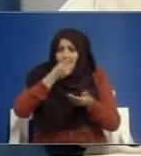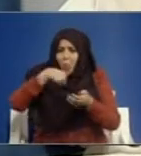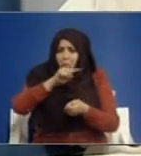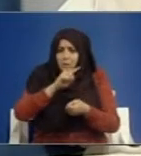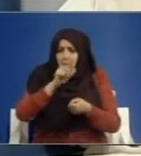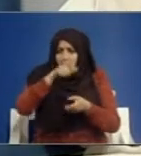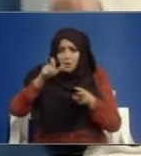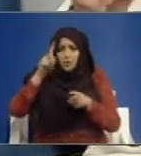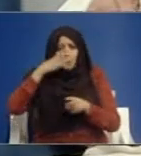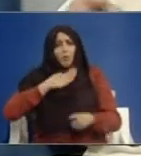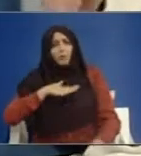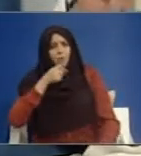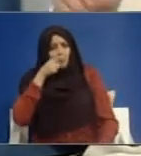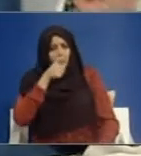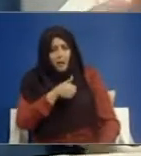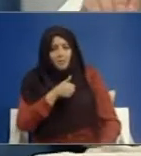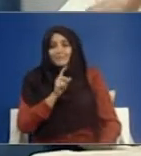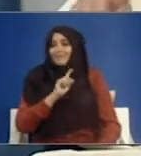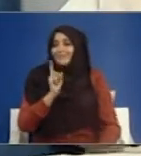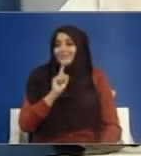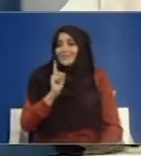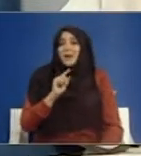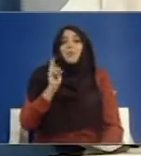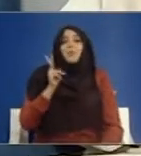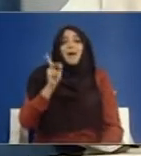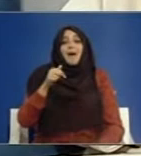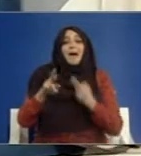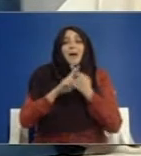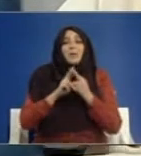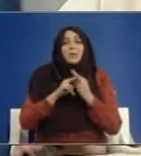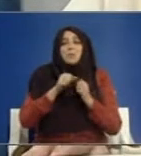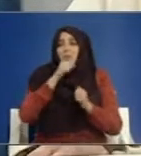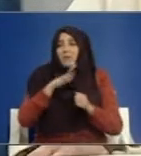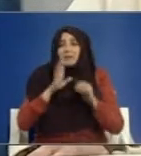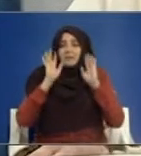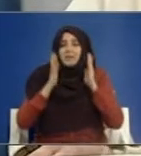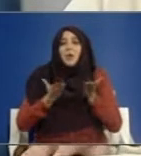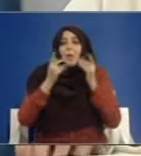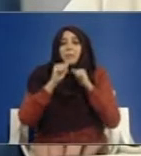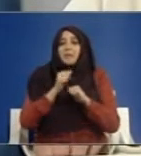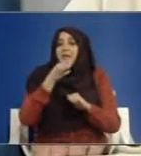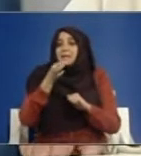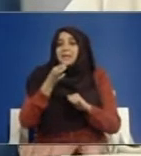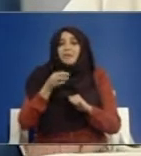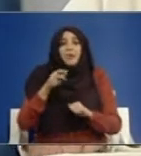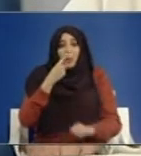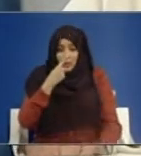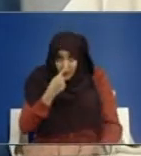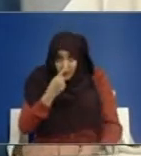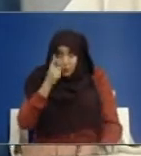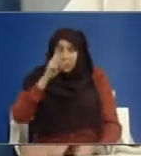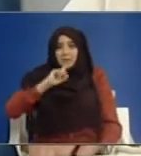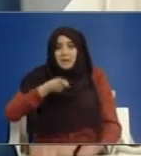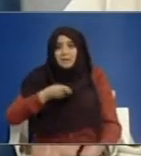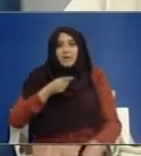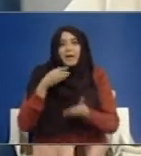امتثل. ولذلك في جواب آخر سيدنا رسول الله عز وجل قال: امتثال الأمر واجتناب النهي، أن تمتثل الأمر